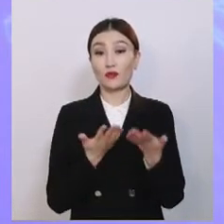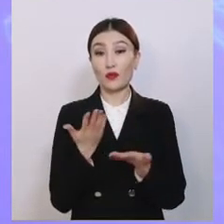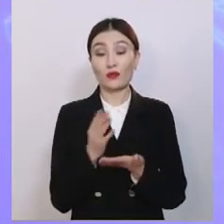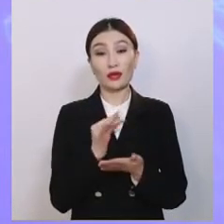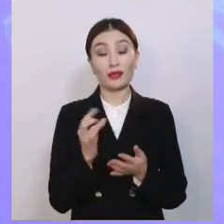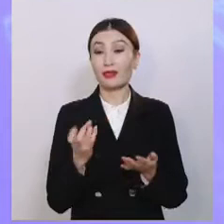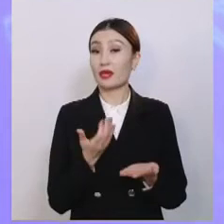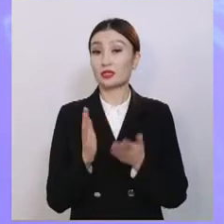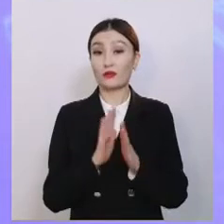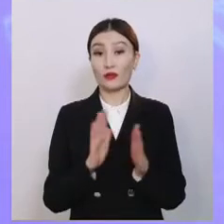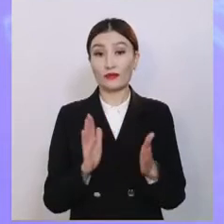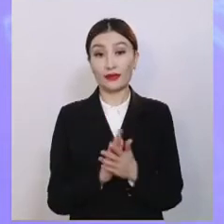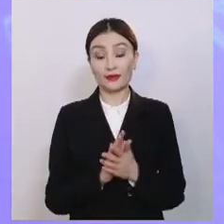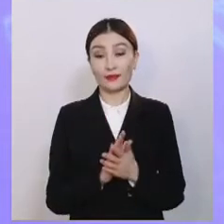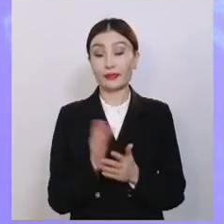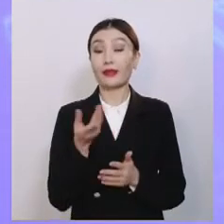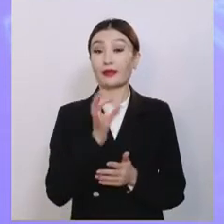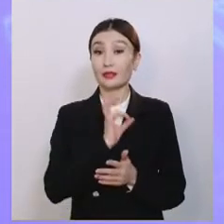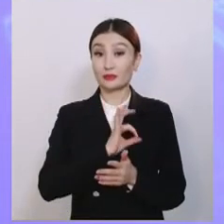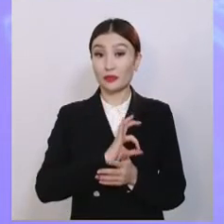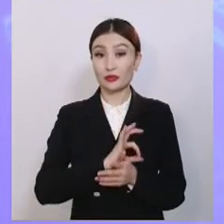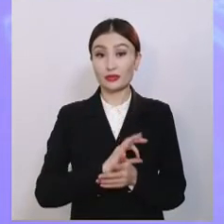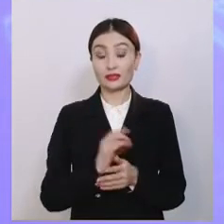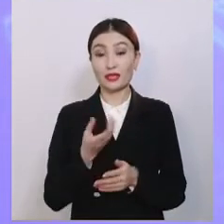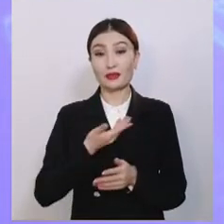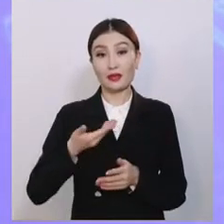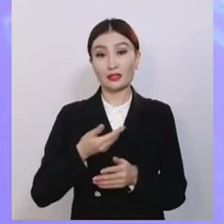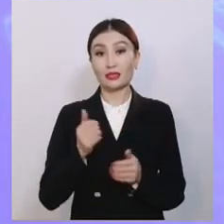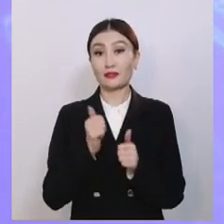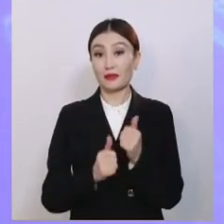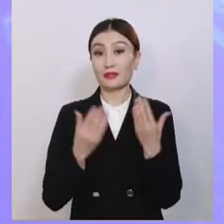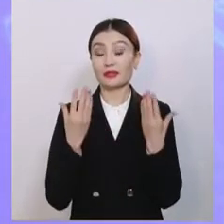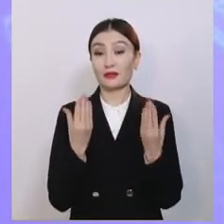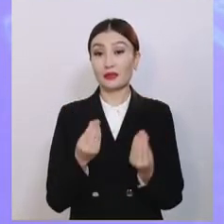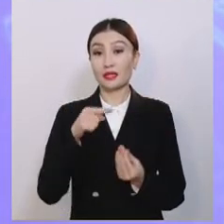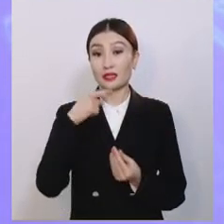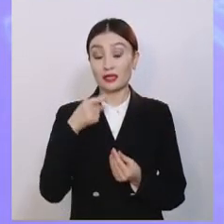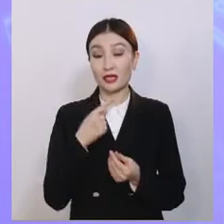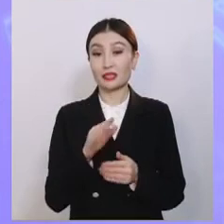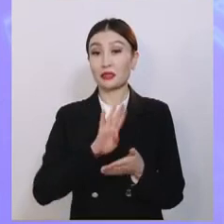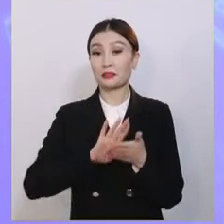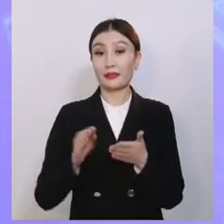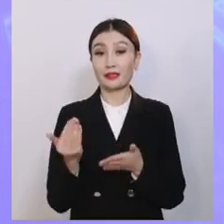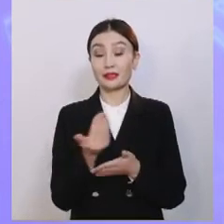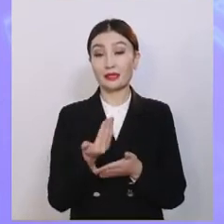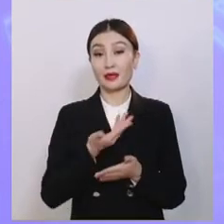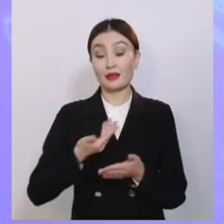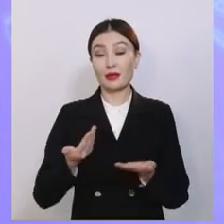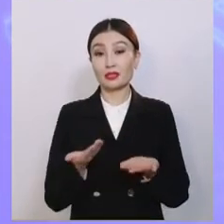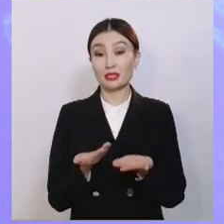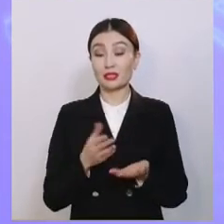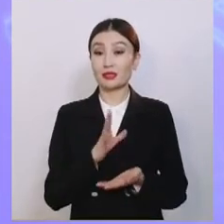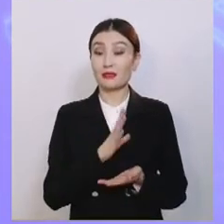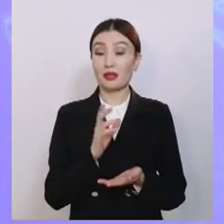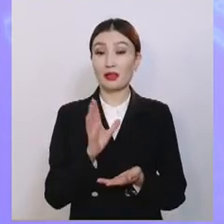и неживого. Они используются нашей повседневной речи, и без них наша жизнь